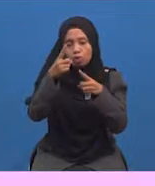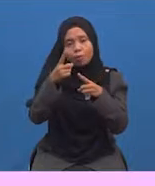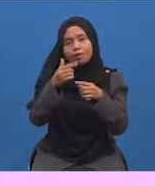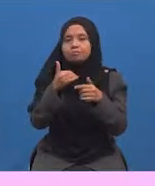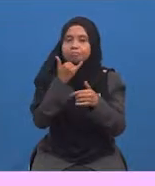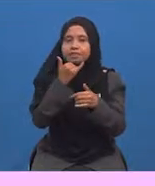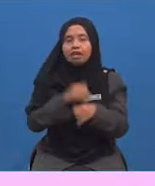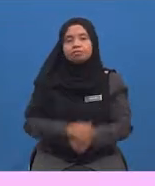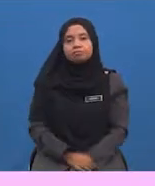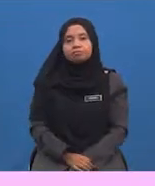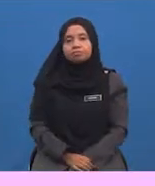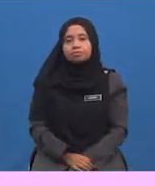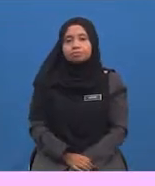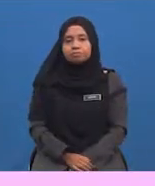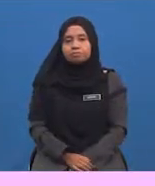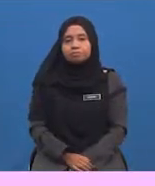dengan cikgu.